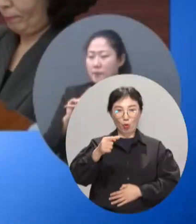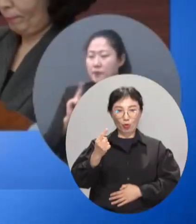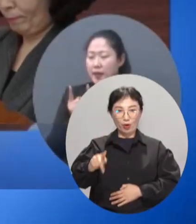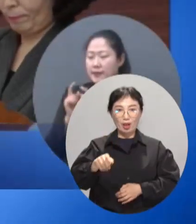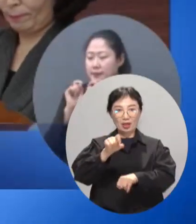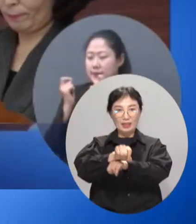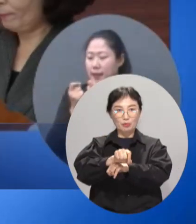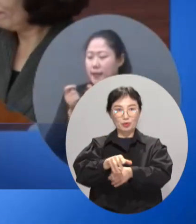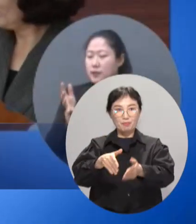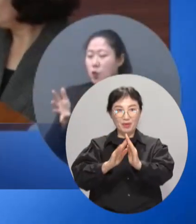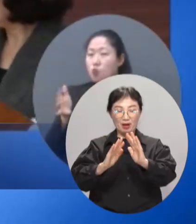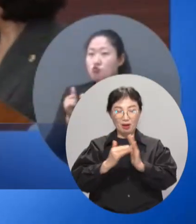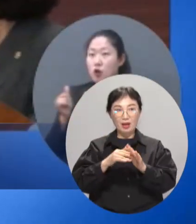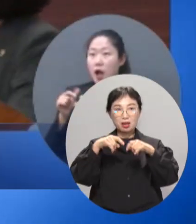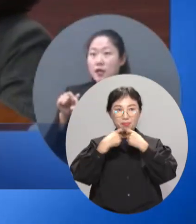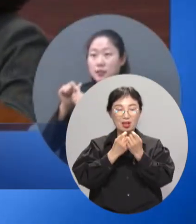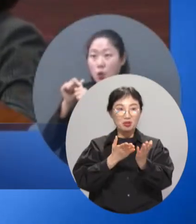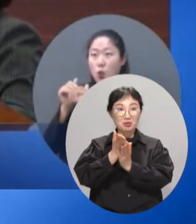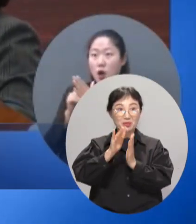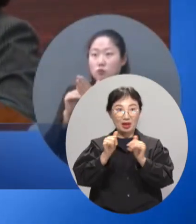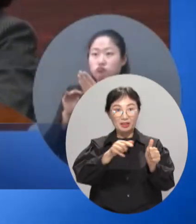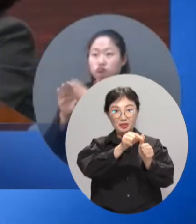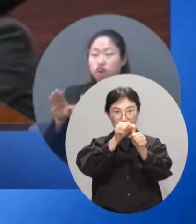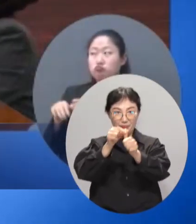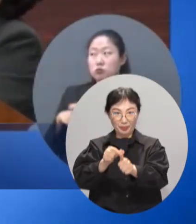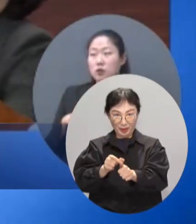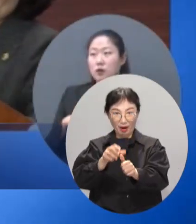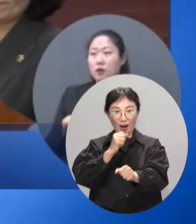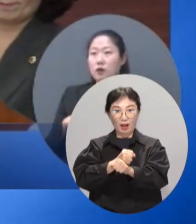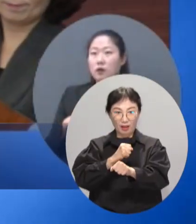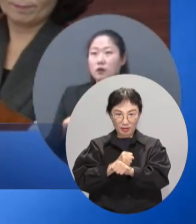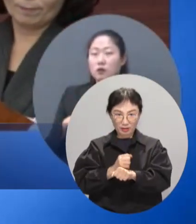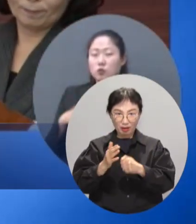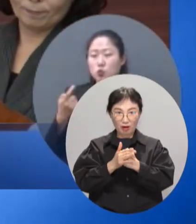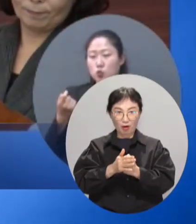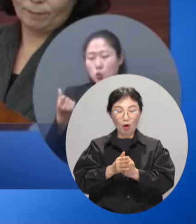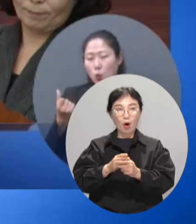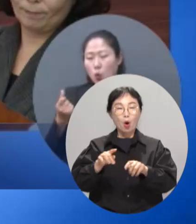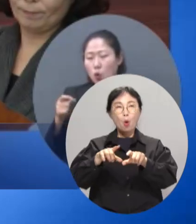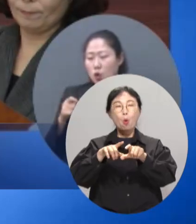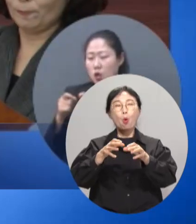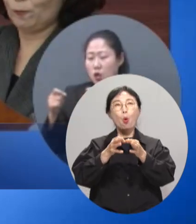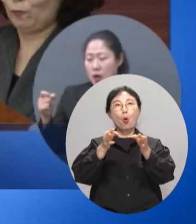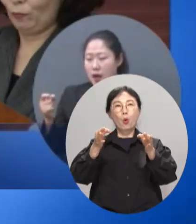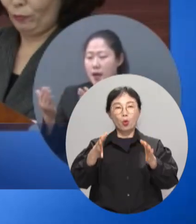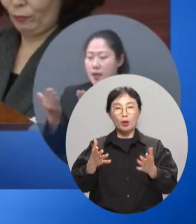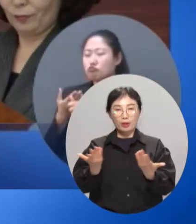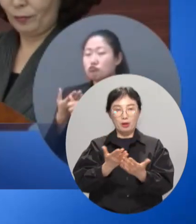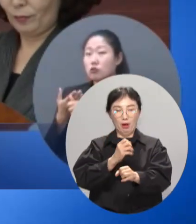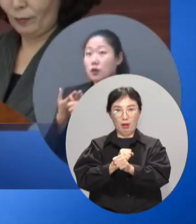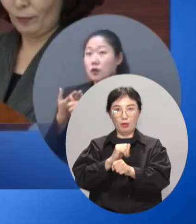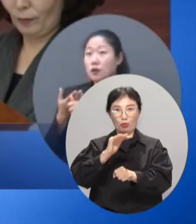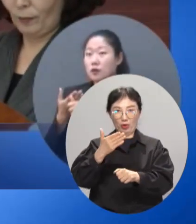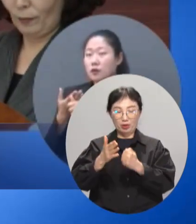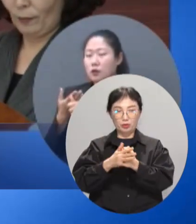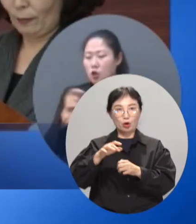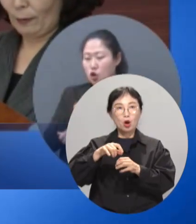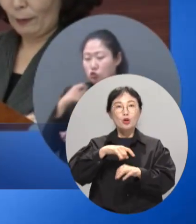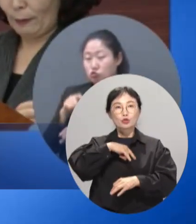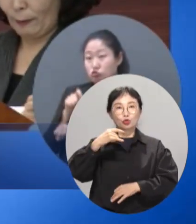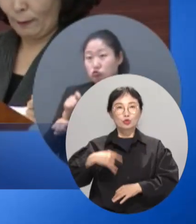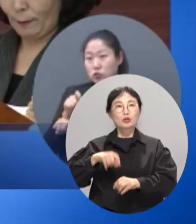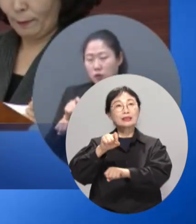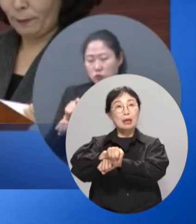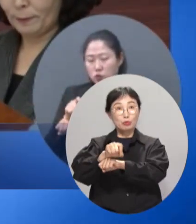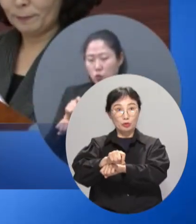민간 전문가를 채용해서 좀 중장기적으로 근무를 하게 해서 중국